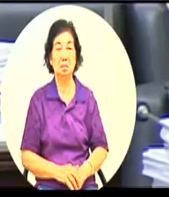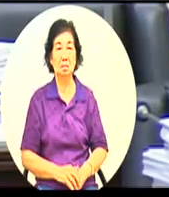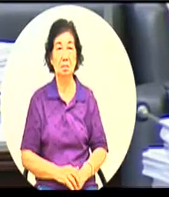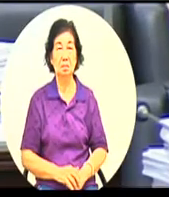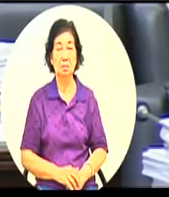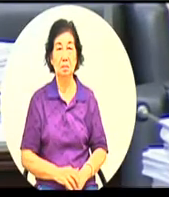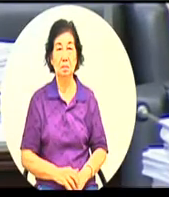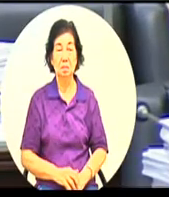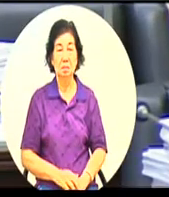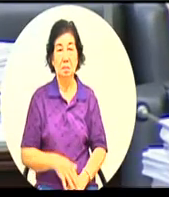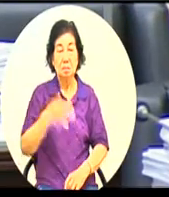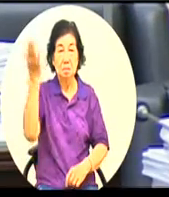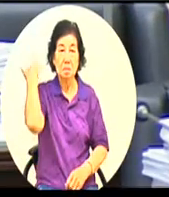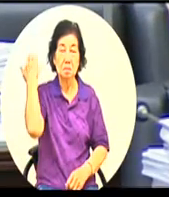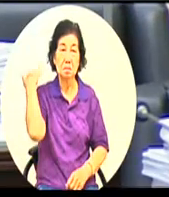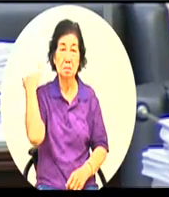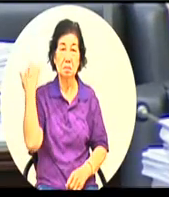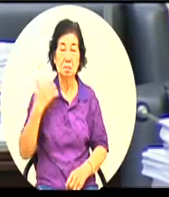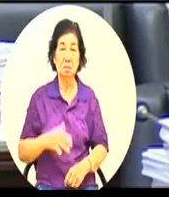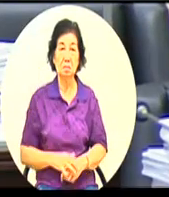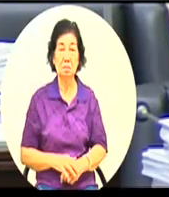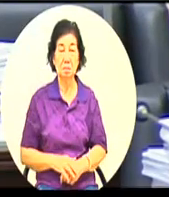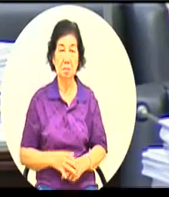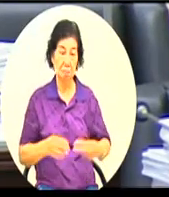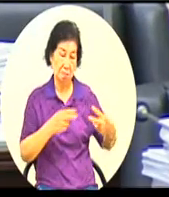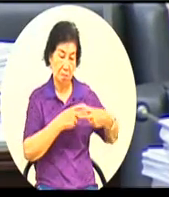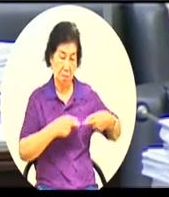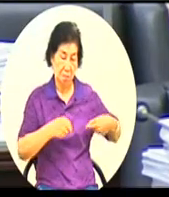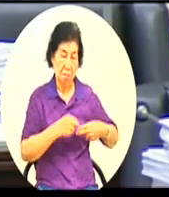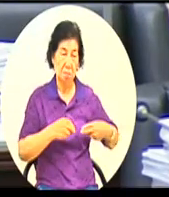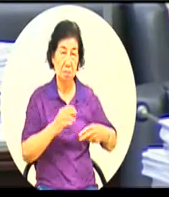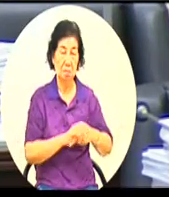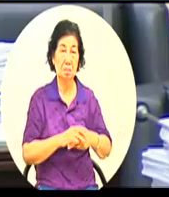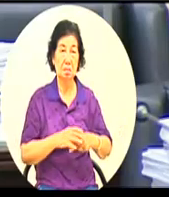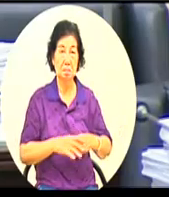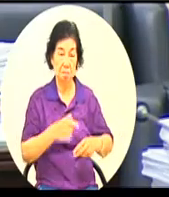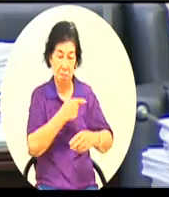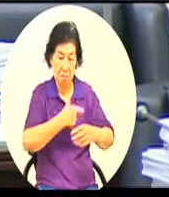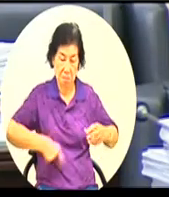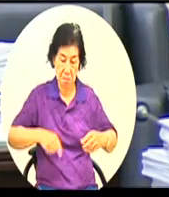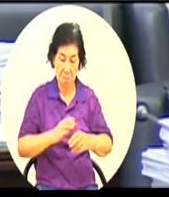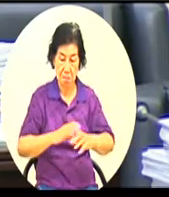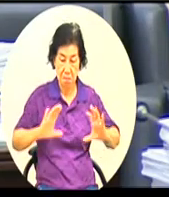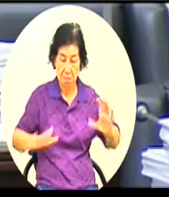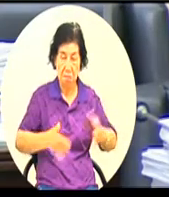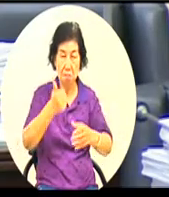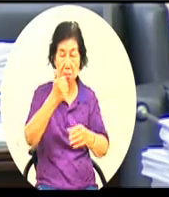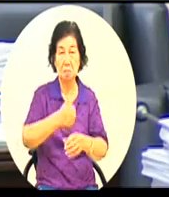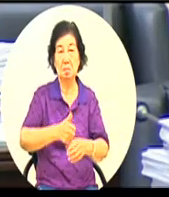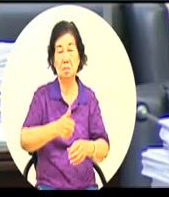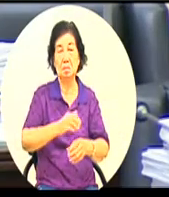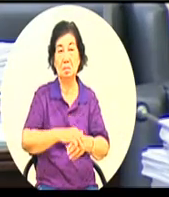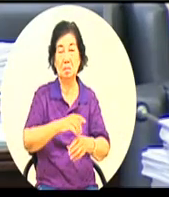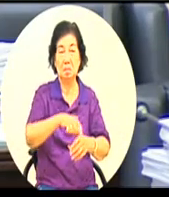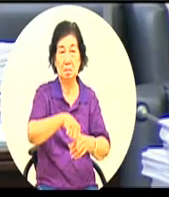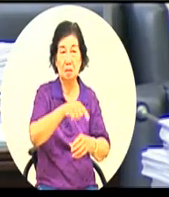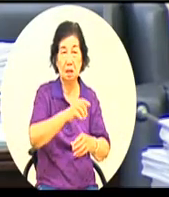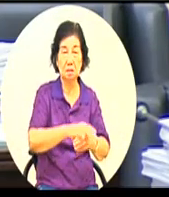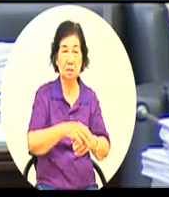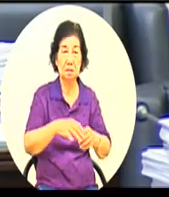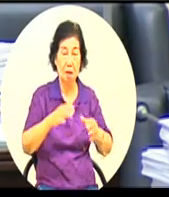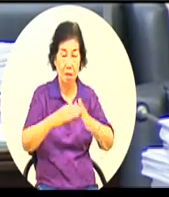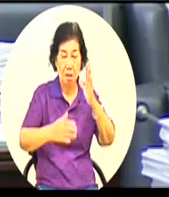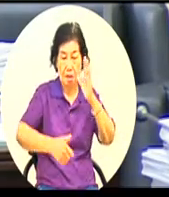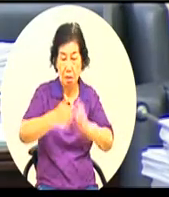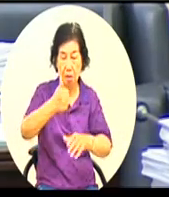啊，当其时，蔡英文咧选总统的时，你挂主任委员，你甲全国的百姓当